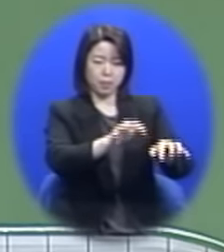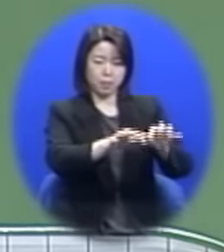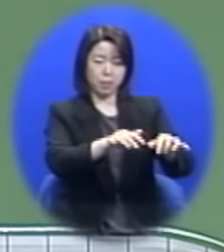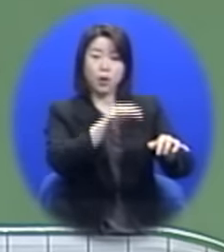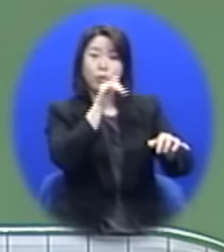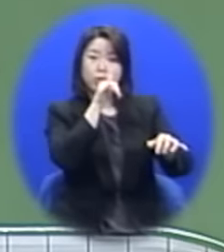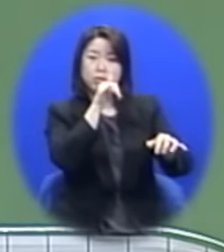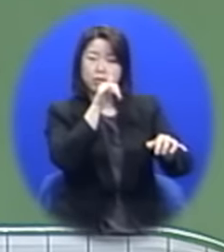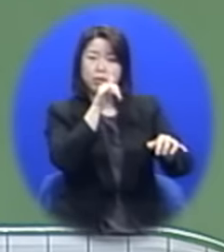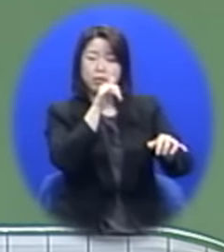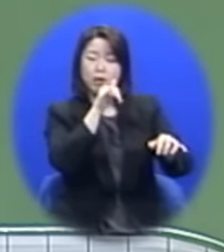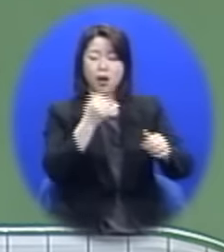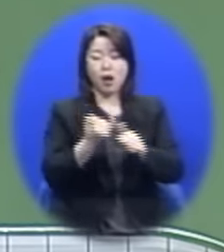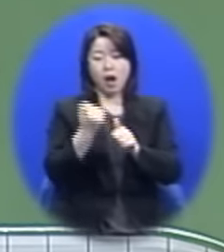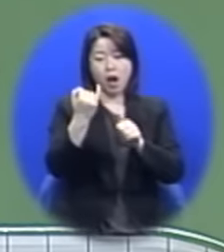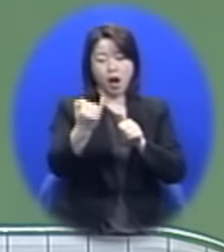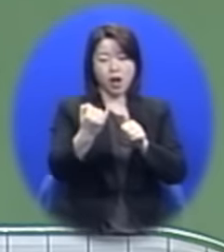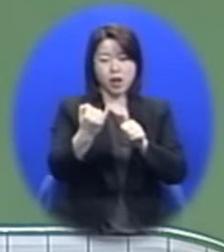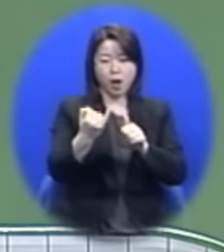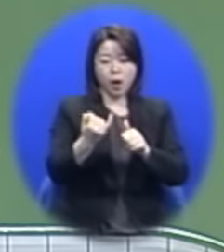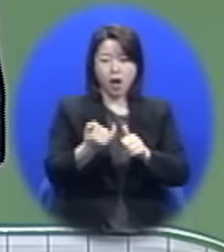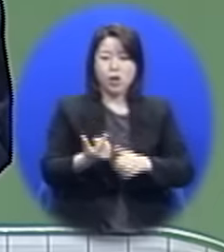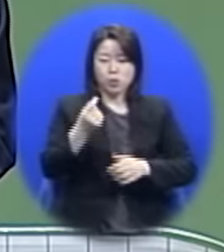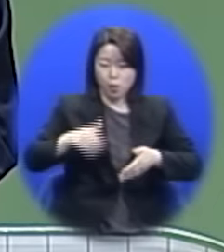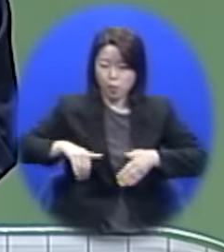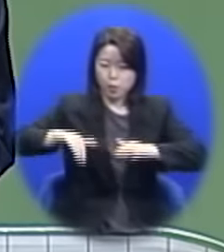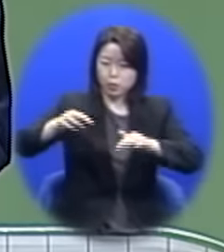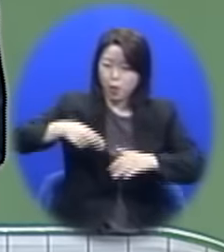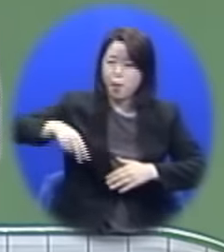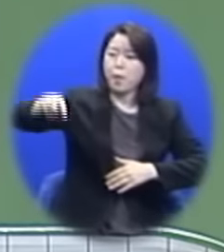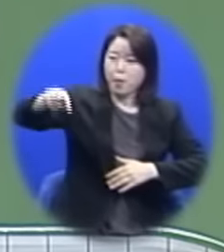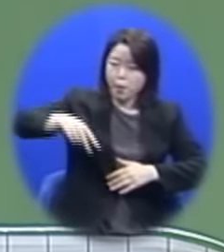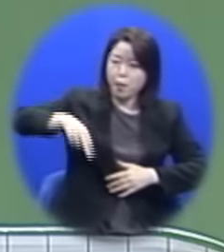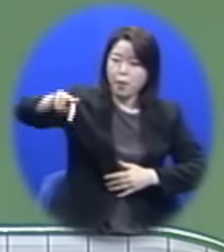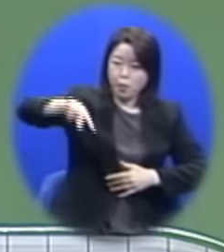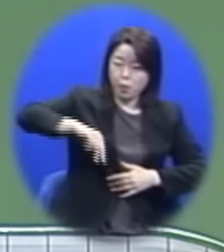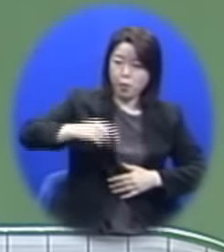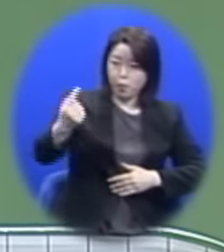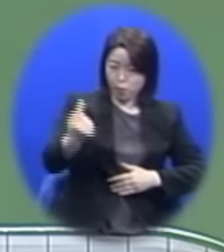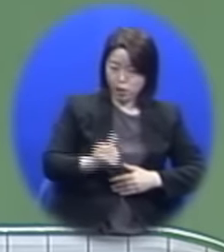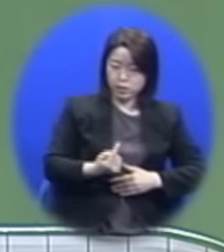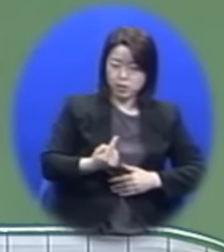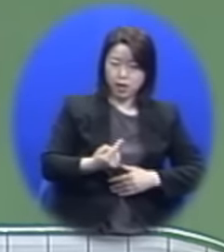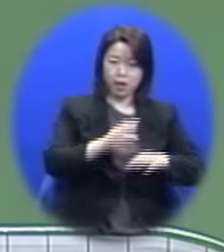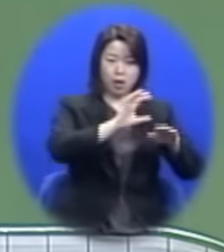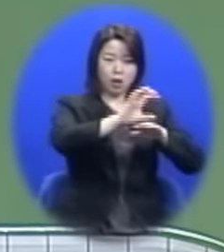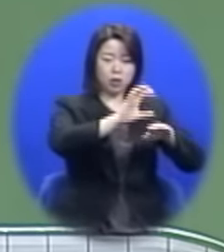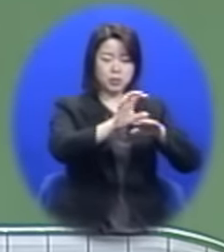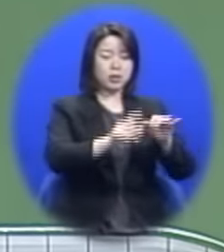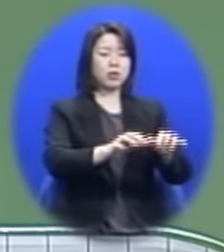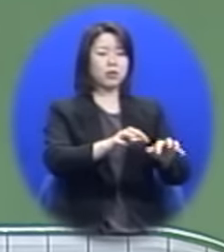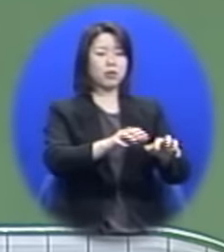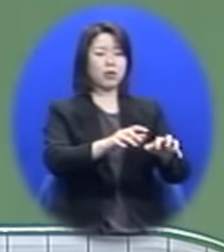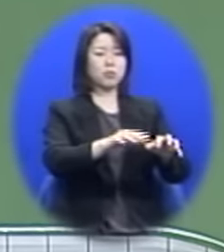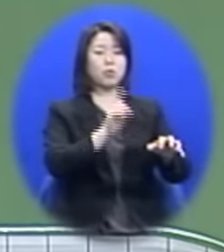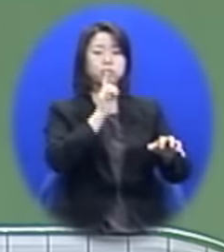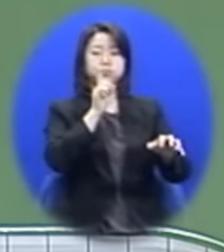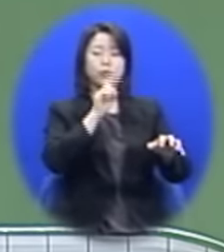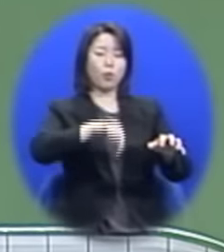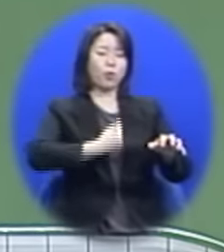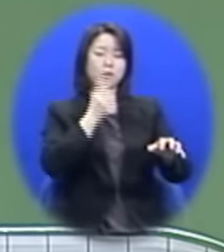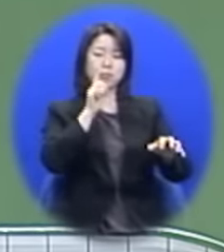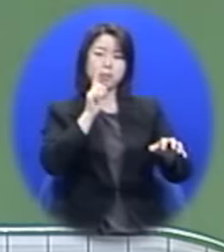있었다. 아내와 한바탕 터미널 복도를 걷고 왔는데 그녀가 컴퓨터에서 눈도 떼지 않은 채 무슨 말을